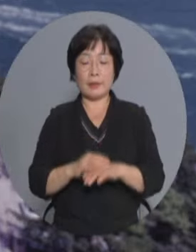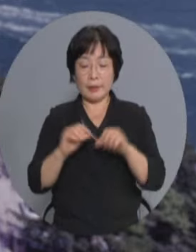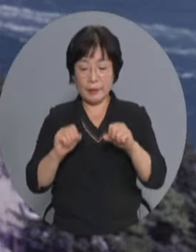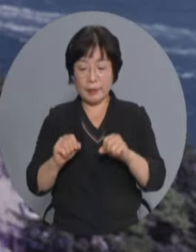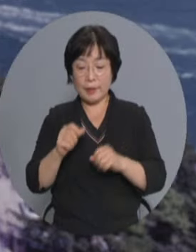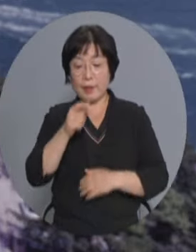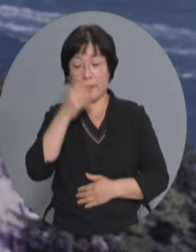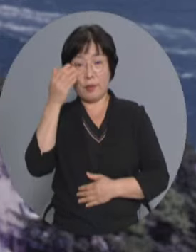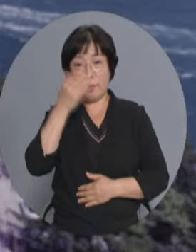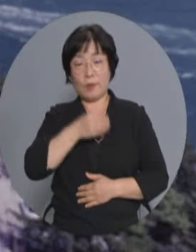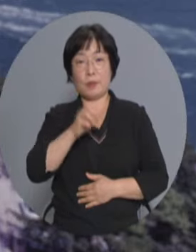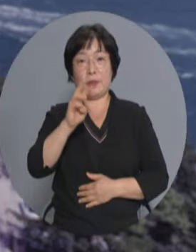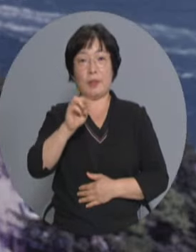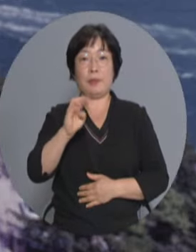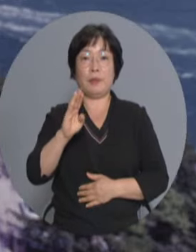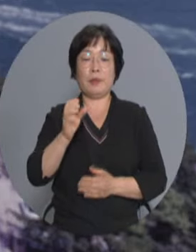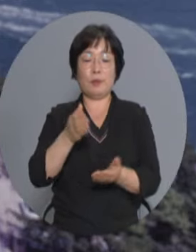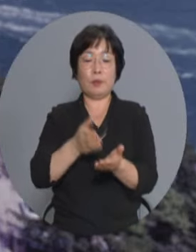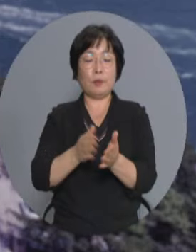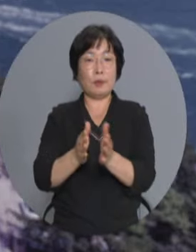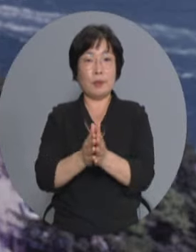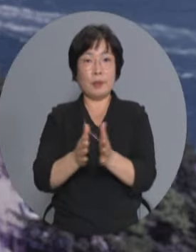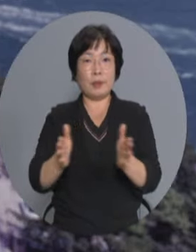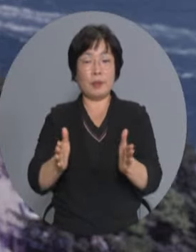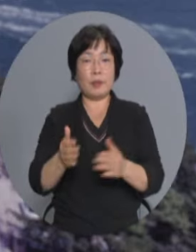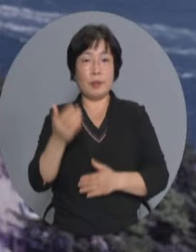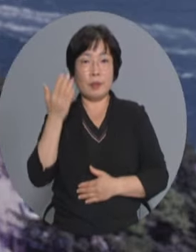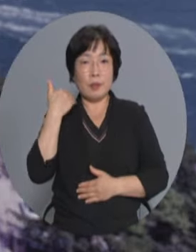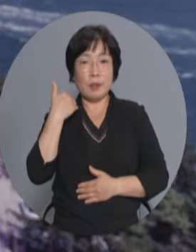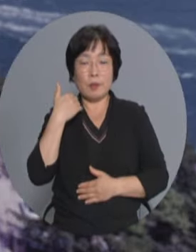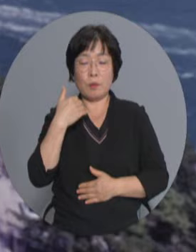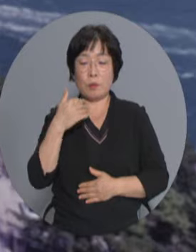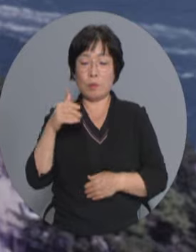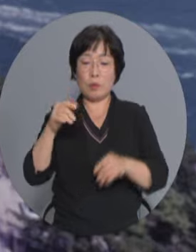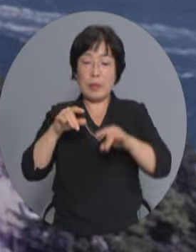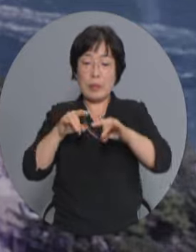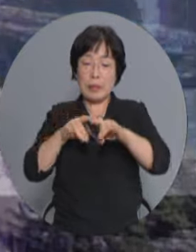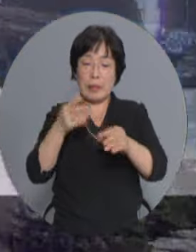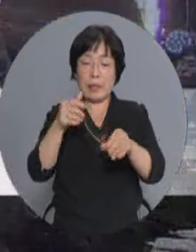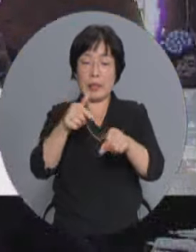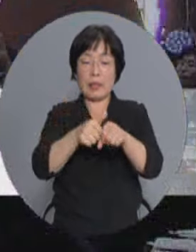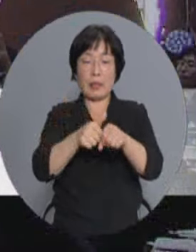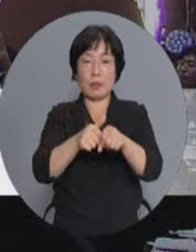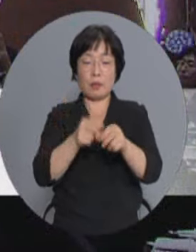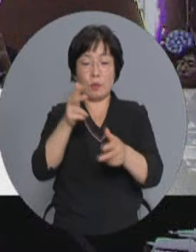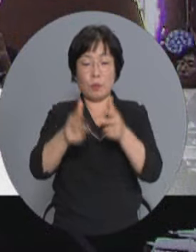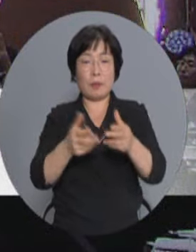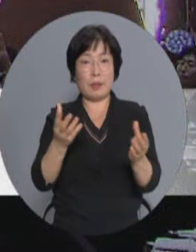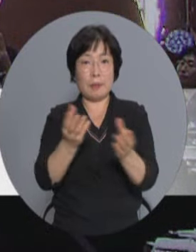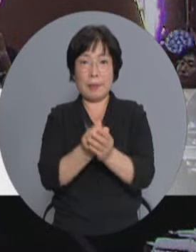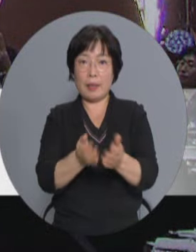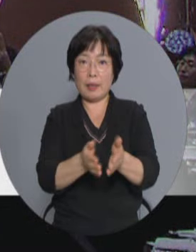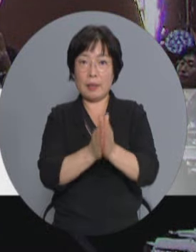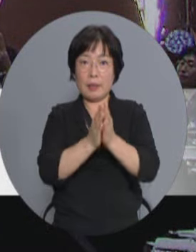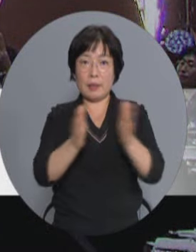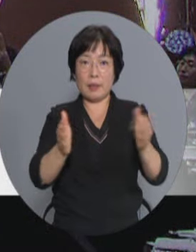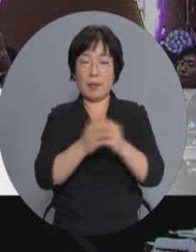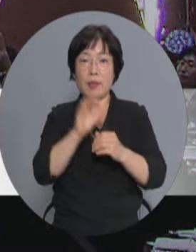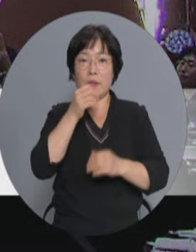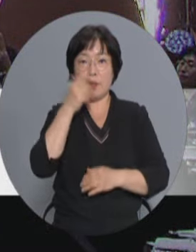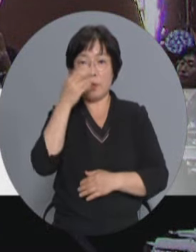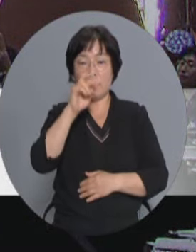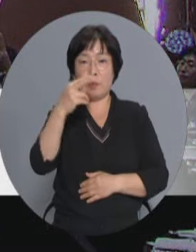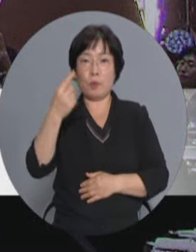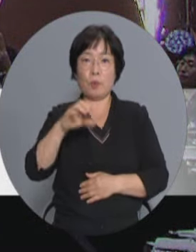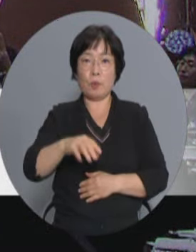여러분 안녕하십니까 여수 MBC 뉴스 데스크입니다 최근 착공한 LNG 터미널 공사를 시작으로 여수시 묘도 동에